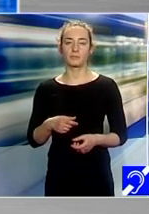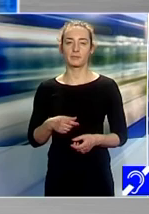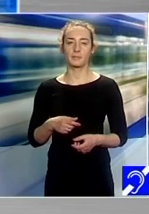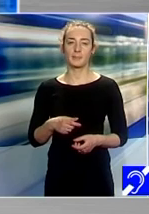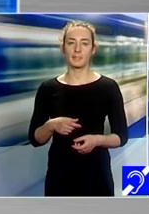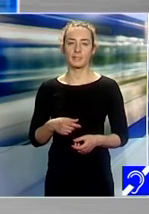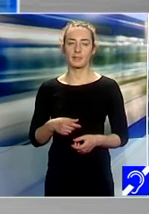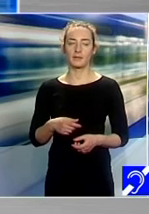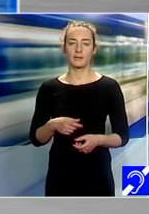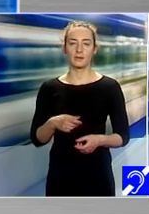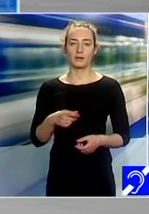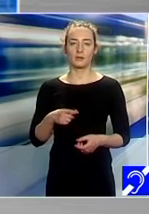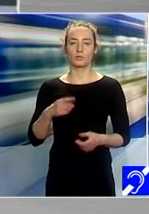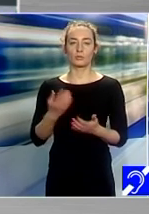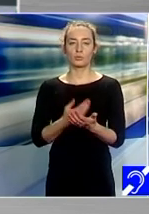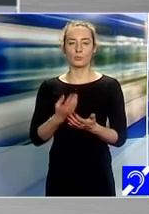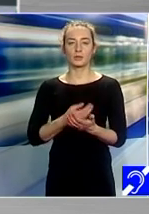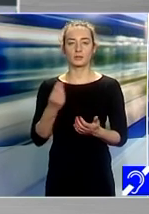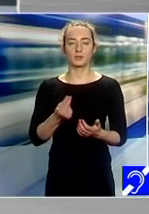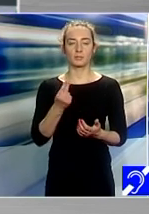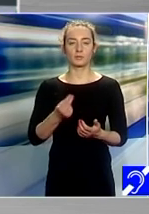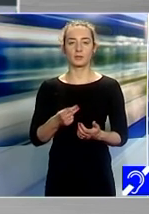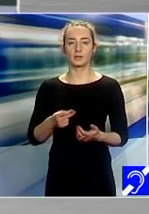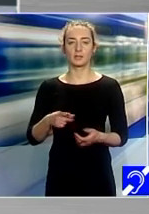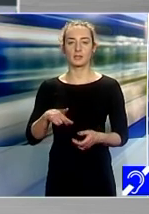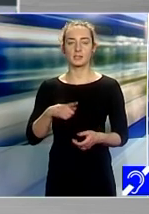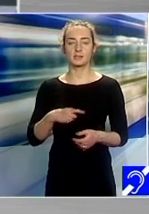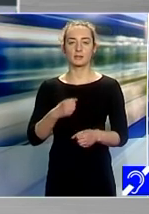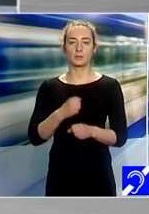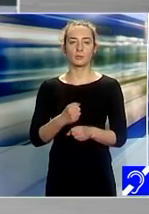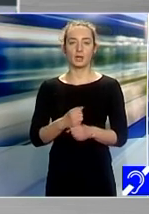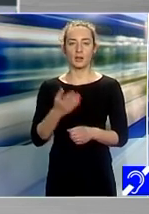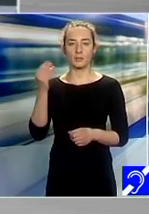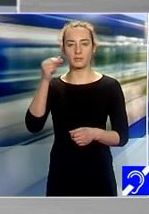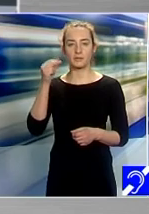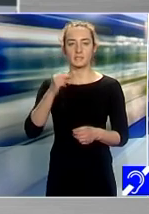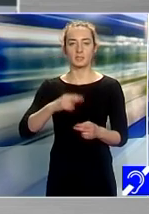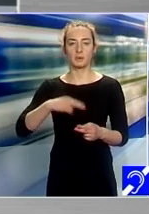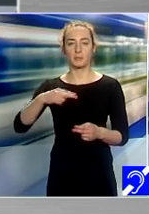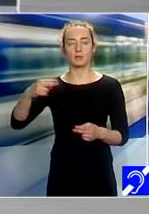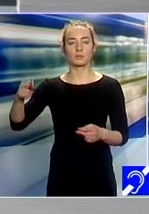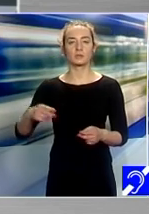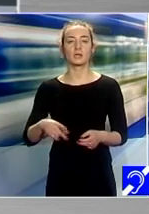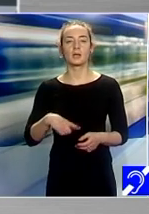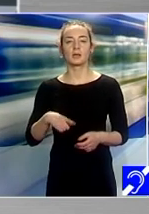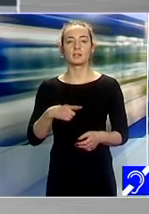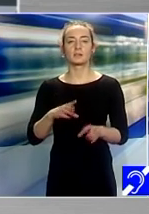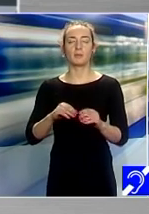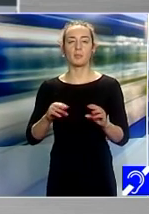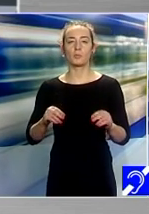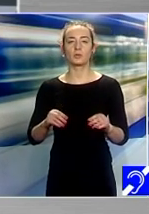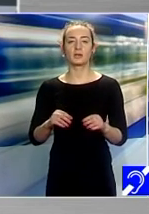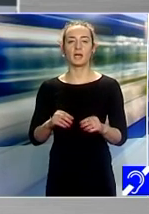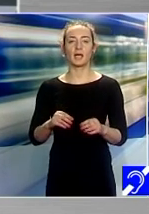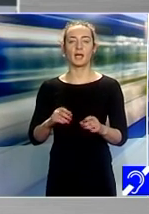Sunt niște observații pe care le-am învățat pe parcurs acestea și sunt alte tehnici, nu-i singura tehnică asta cu implante. Să